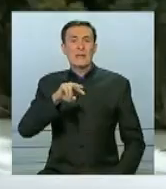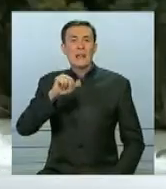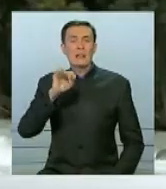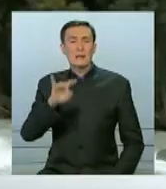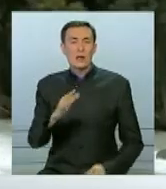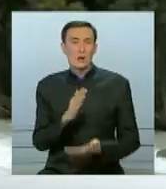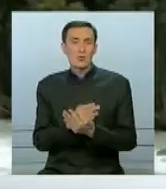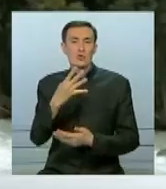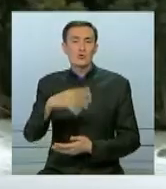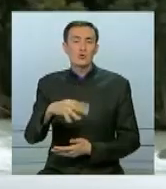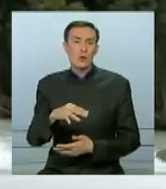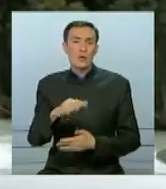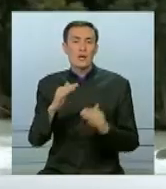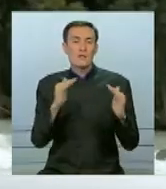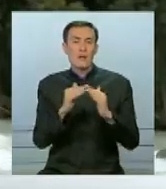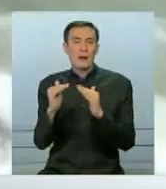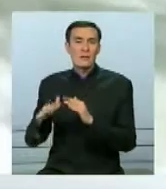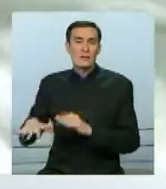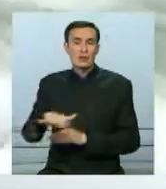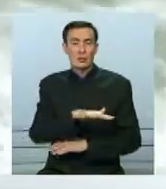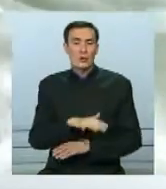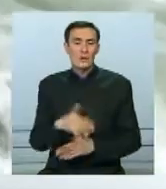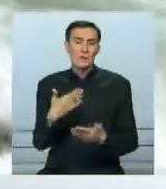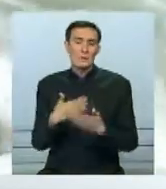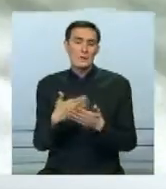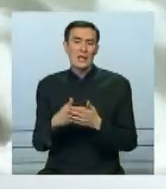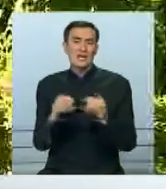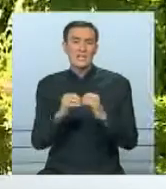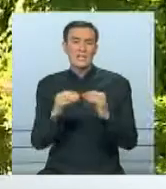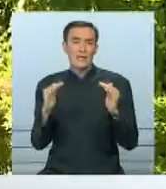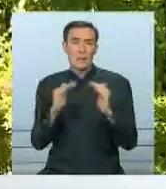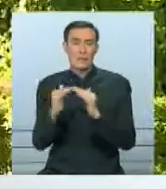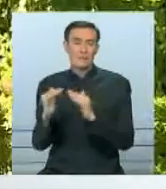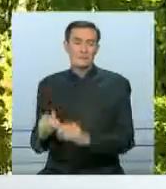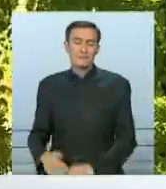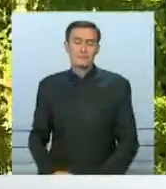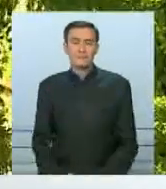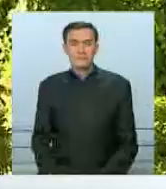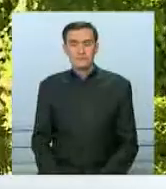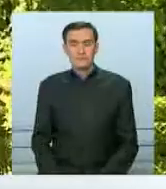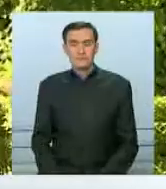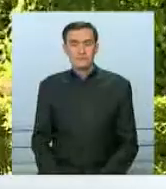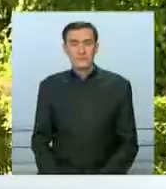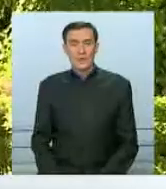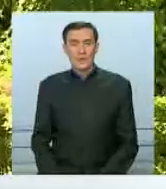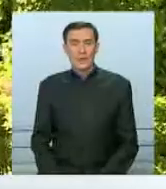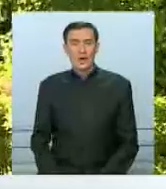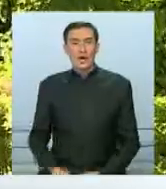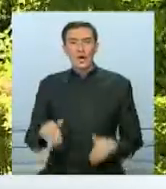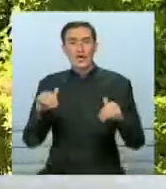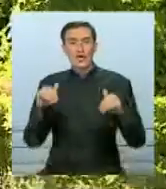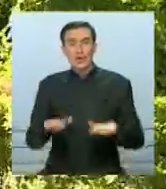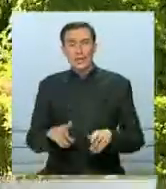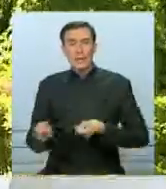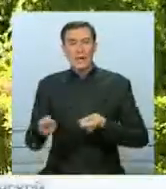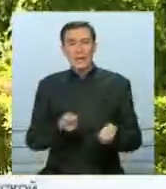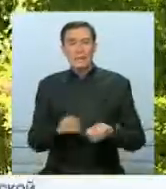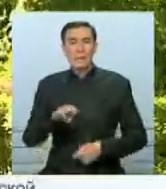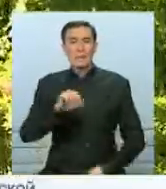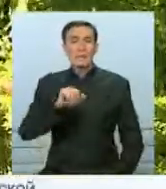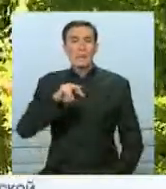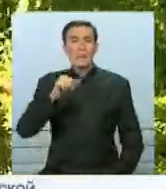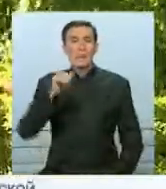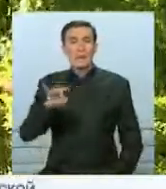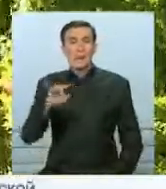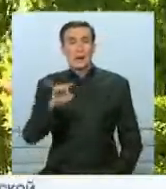потоплены 40 дворовых территорий и более 10 домов. Решением акима Талгарского района,